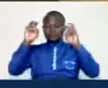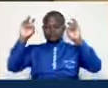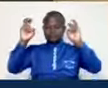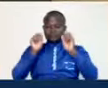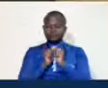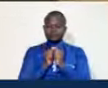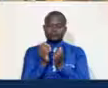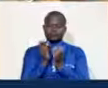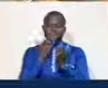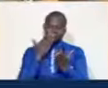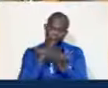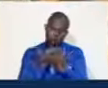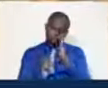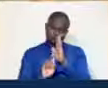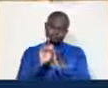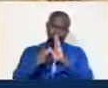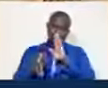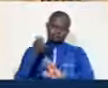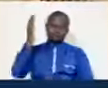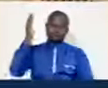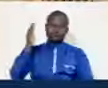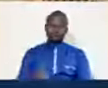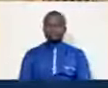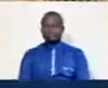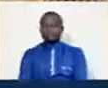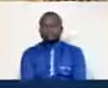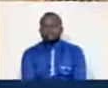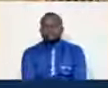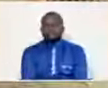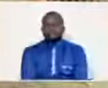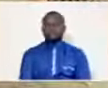iti: serivisi inoze, iterambere ryihuse. Kwizera Bosco mu mujyi wa Kigali.